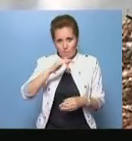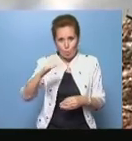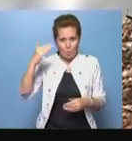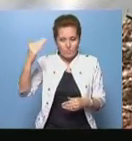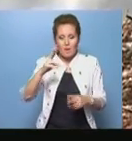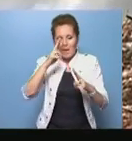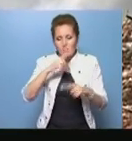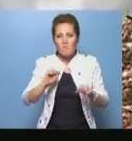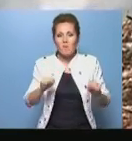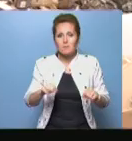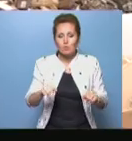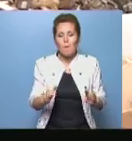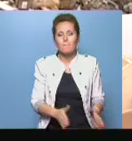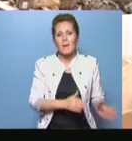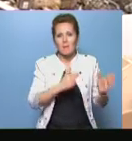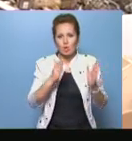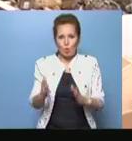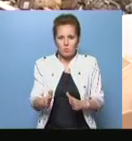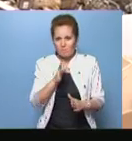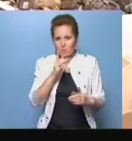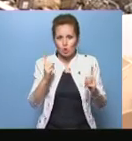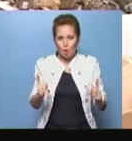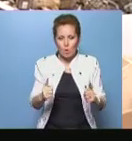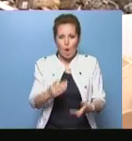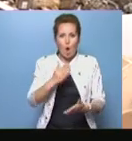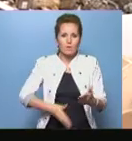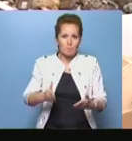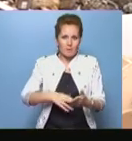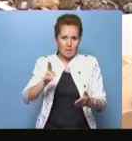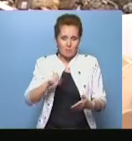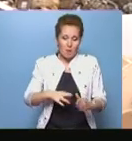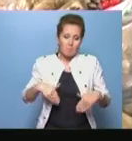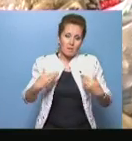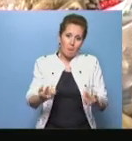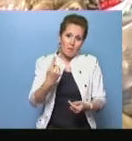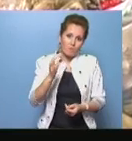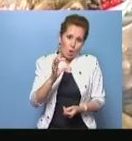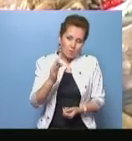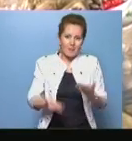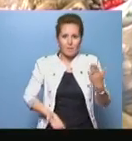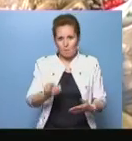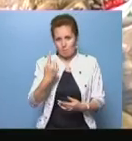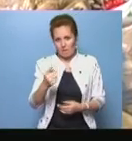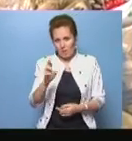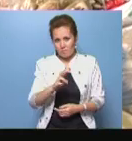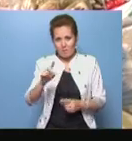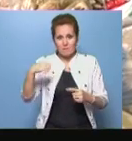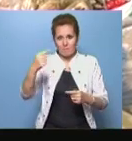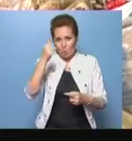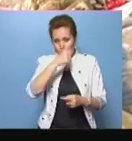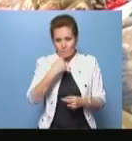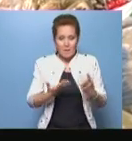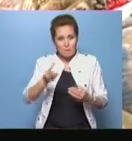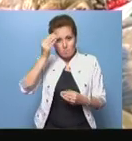возможность переноса сроков отмены лицензий. Предлагается 1 октября и даже 1 января будущего года. Если мнение регионов будет услышано,